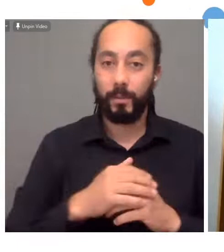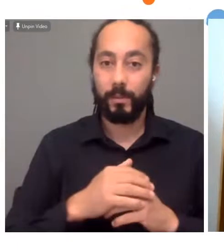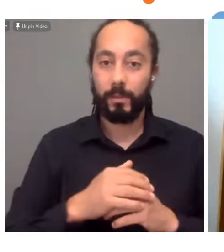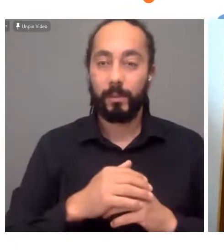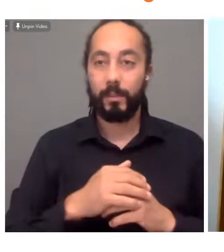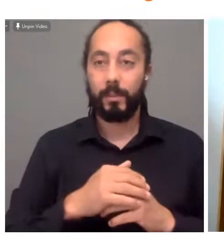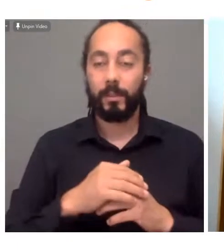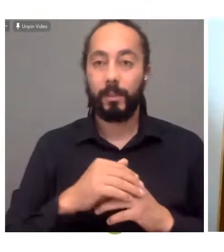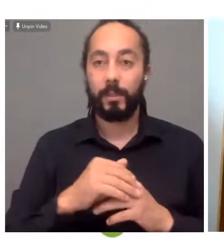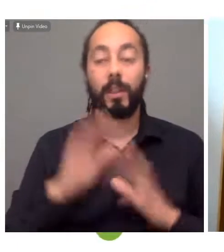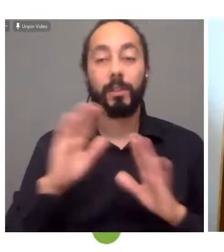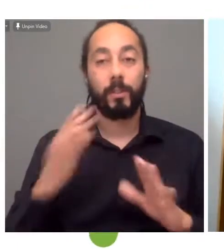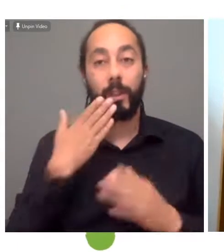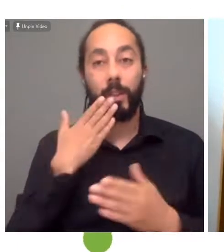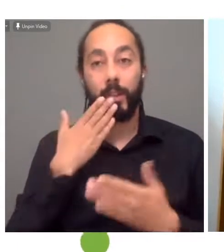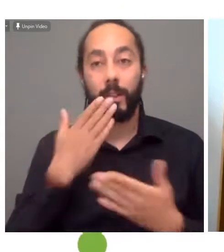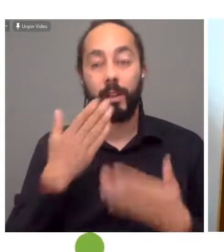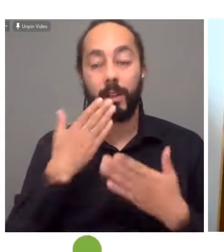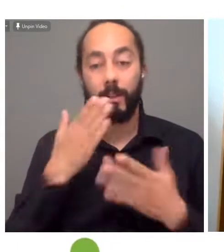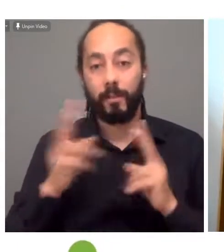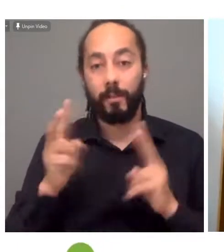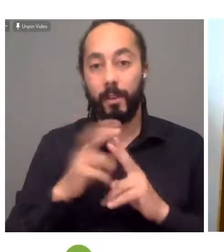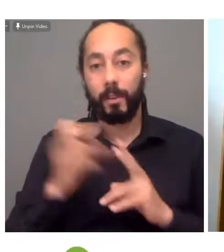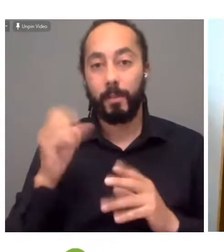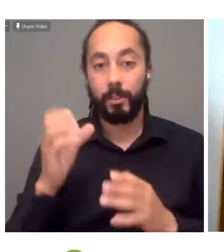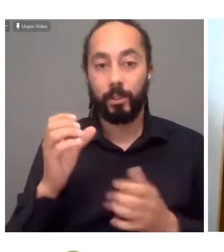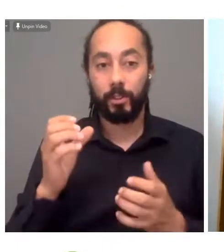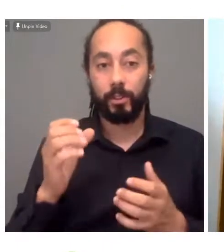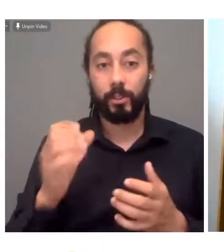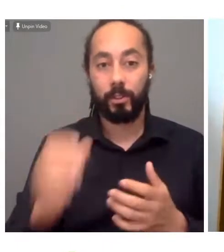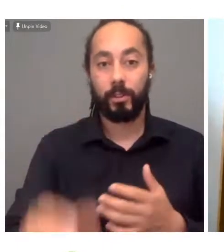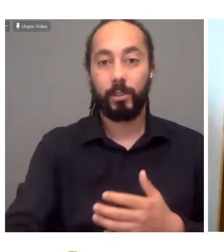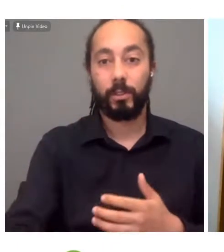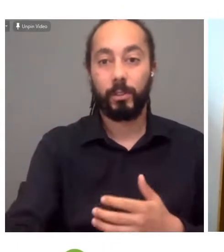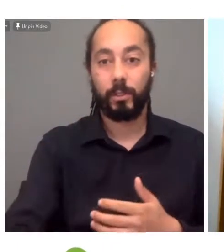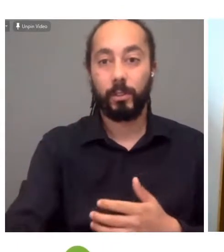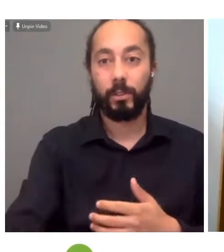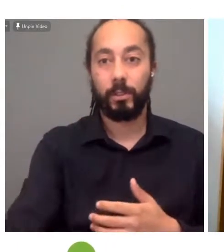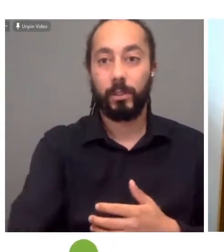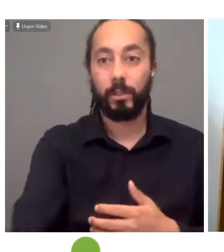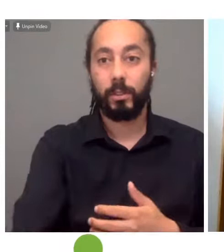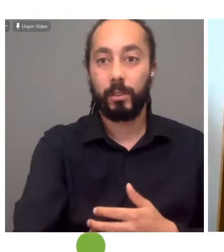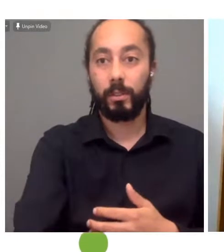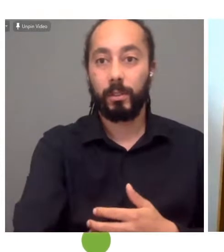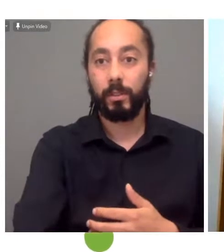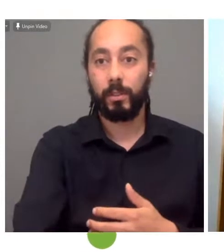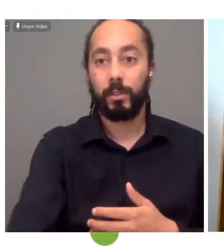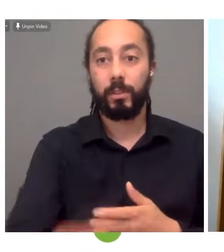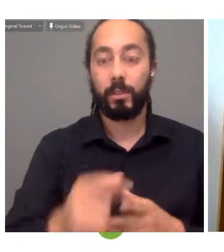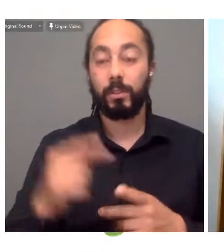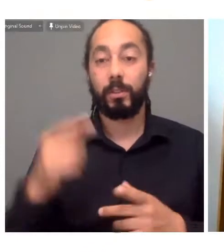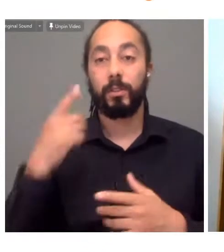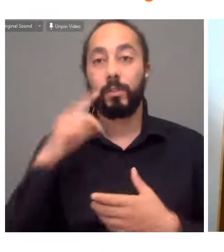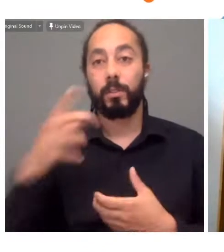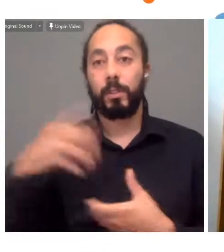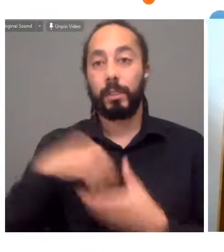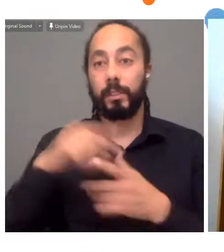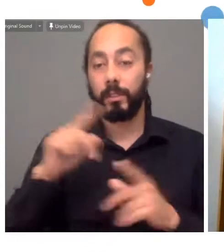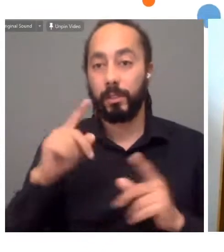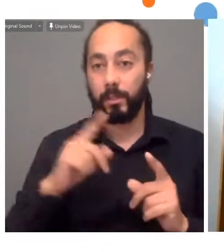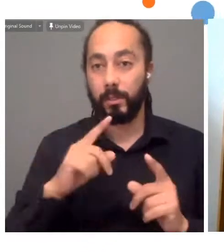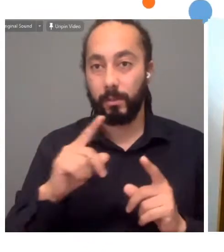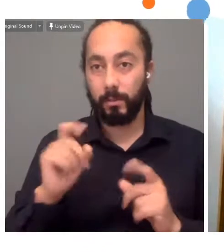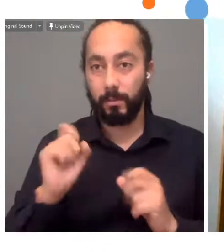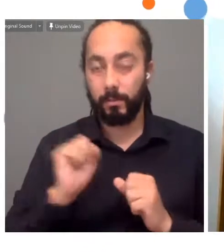vous consacrez à cette importante discussion sur les défis auxquels nous faisons face en tant que secteur. Aujourd'hui, je suis à Montréal, sur